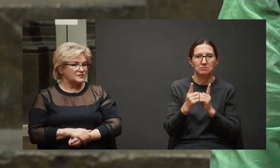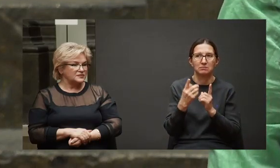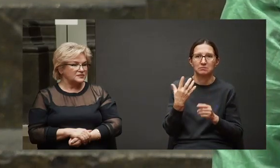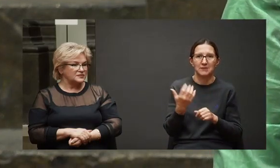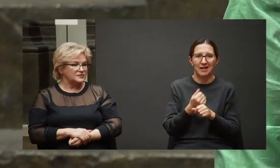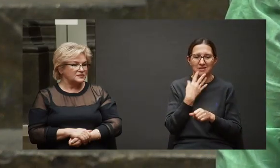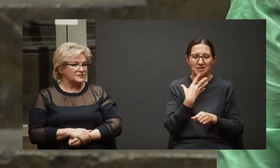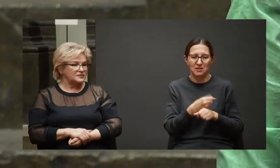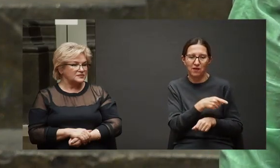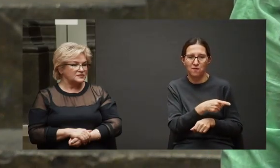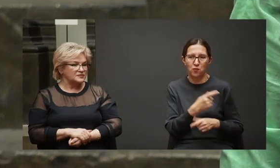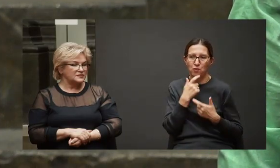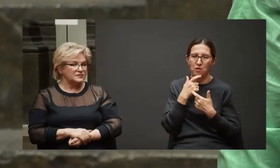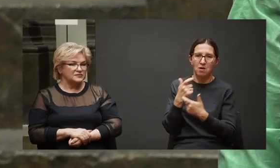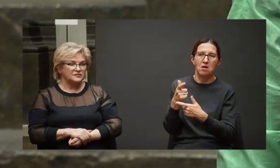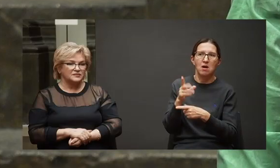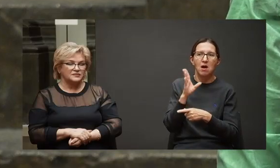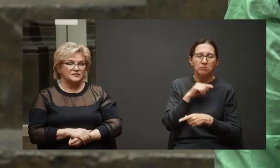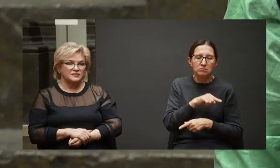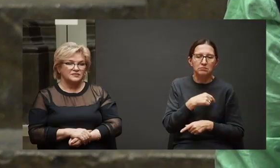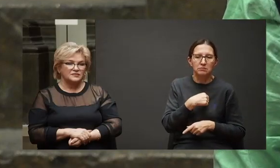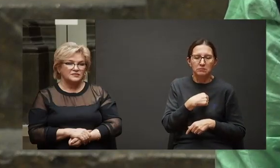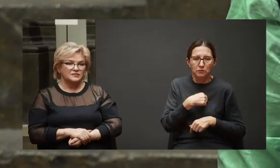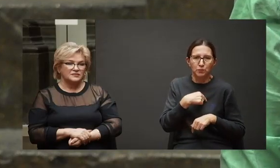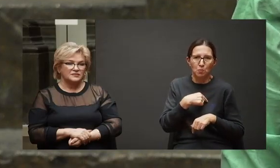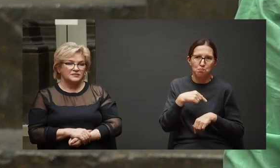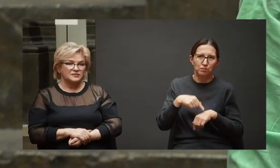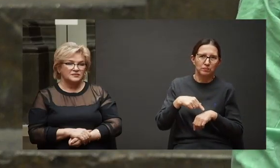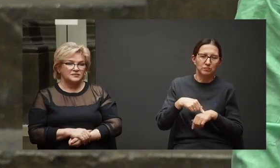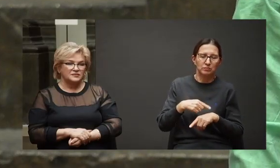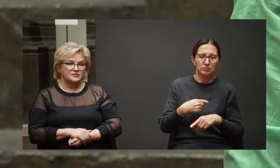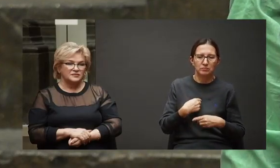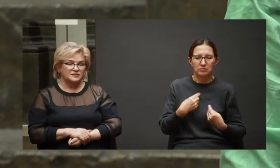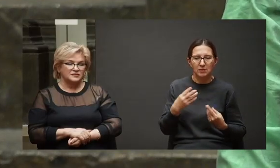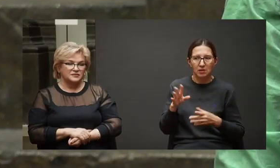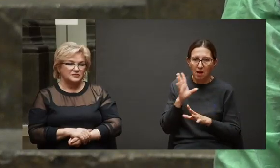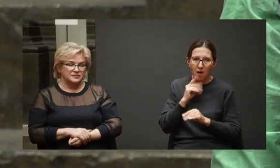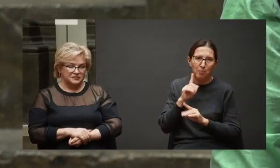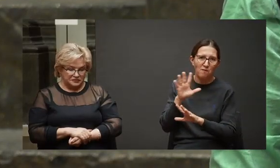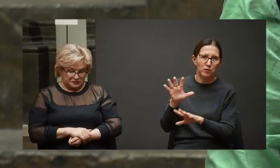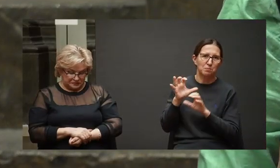вот смог пережить,